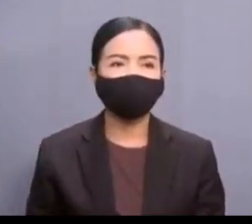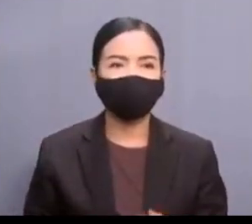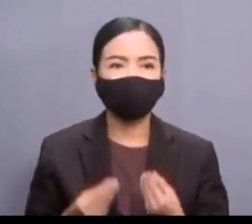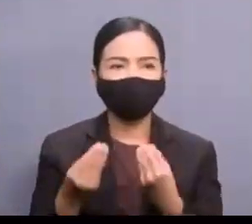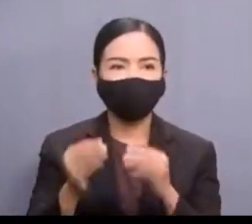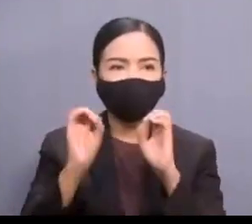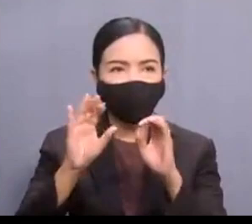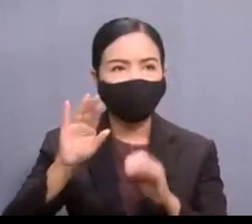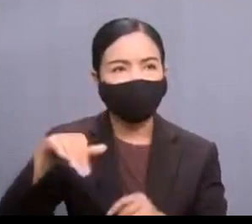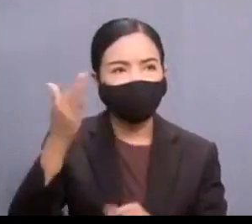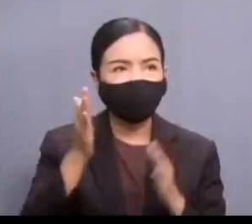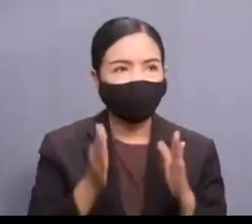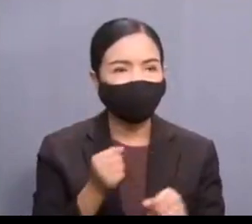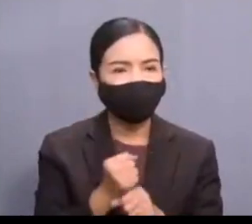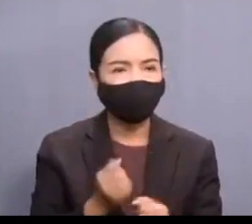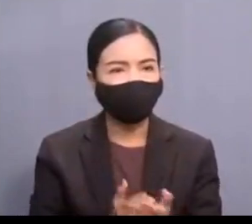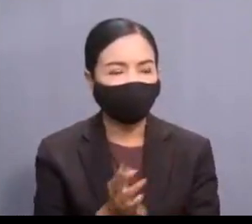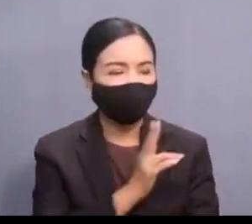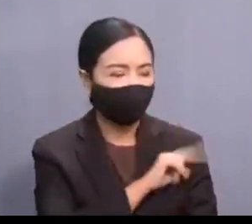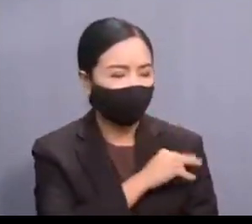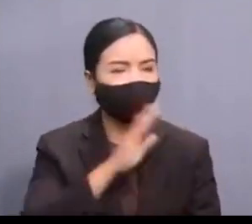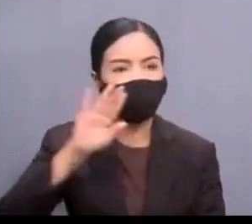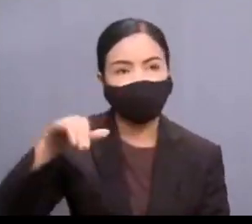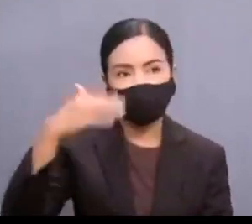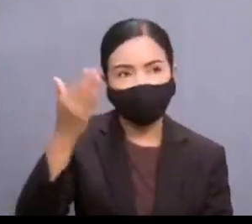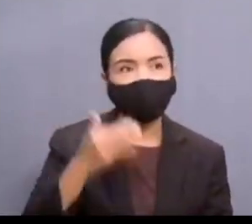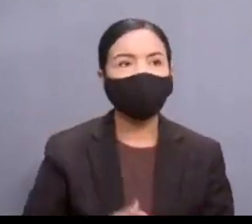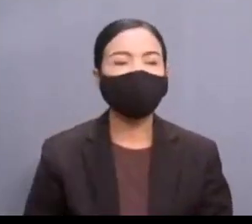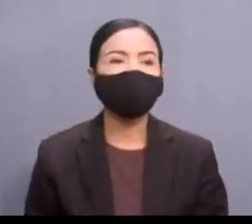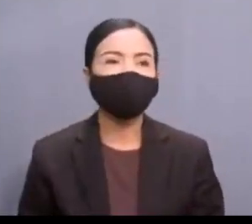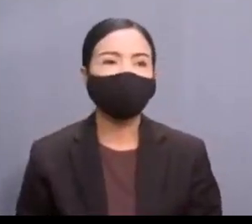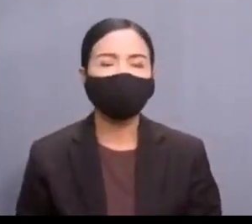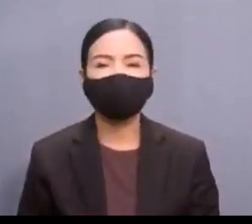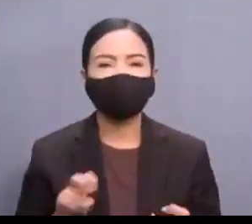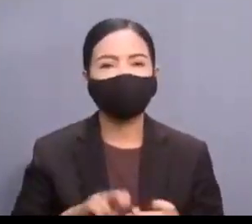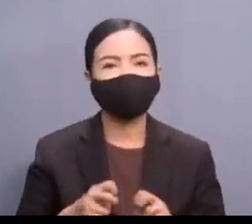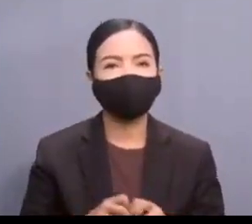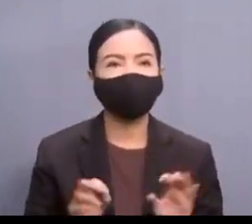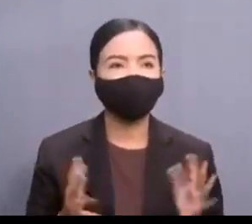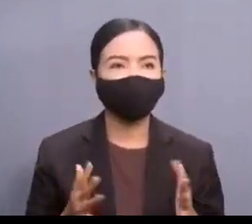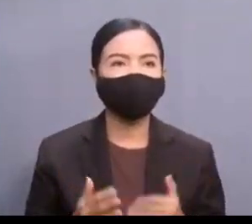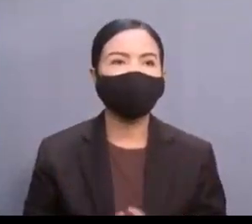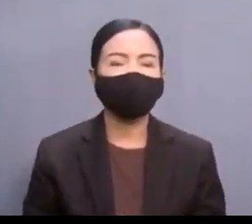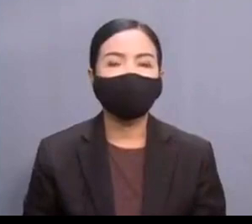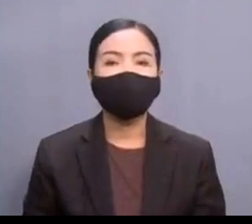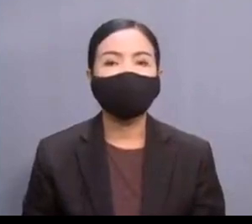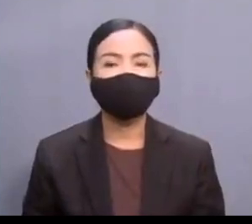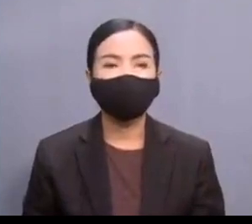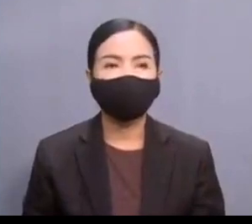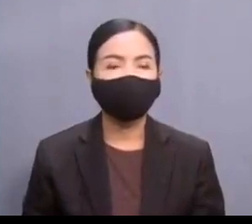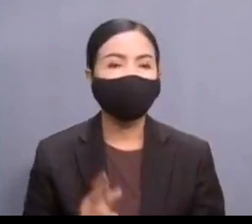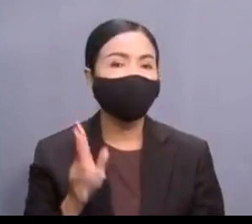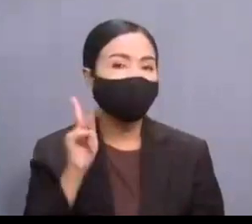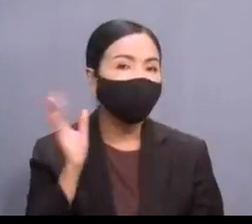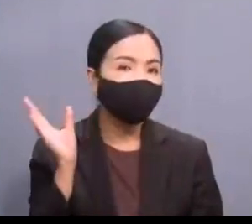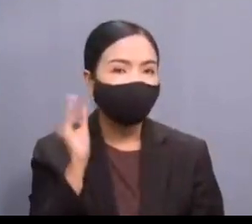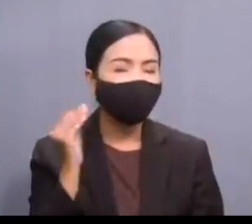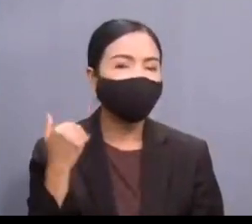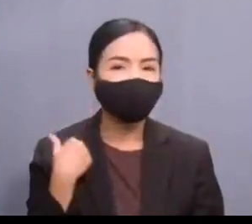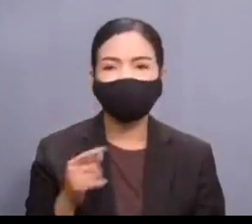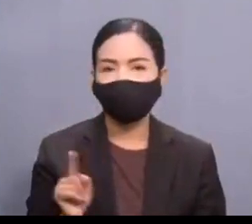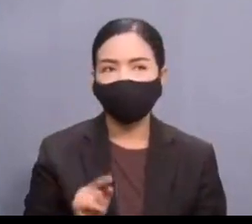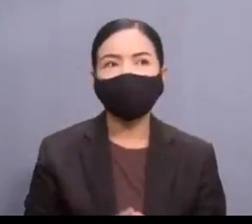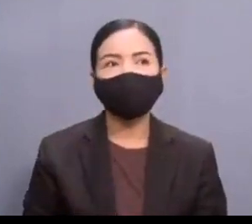ให้คุณครูและบุคลากรทางการศึกษาก่อนเลยซึ่งก็ไม่มีปัญหาอะไรแต่ว่าที่มีข่าวออกมาเนี่ย